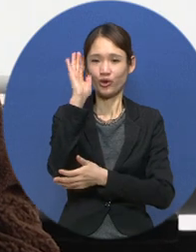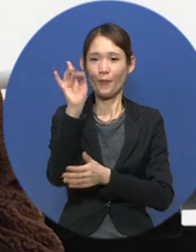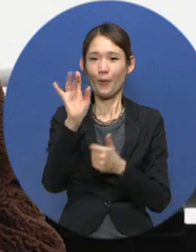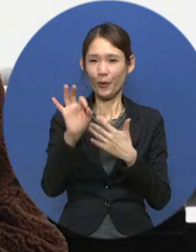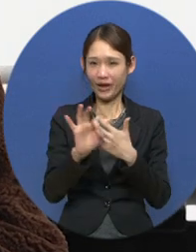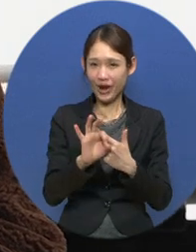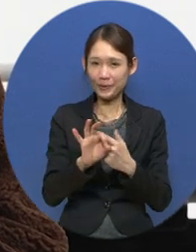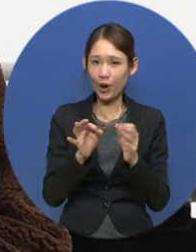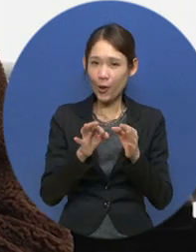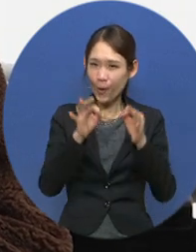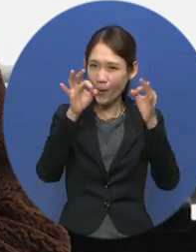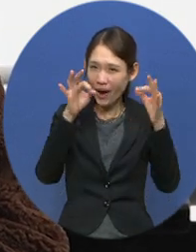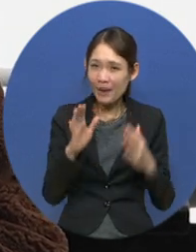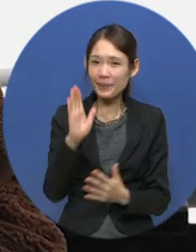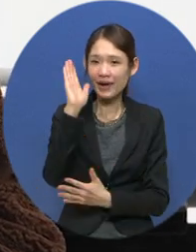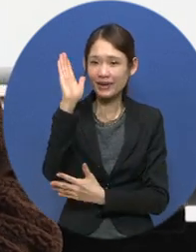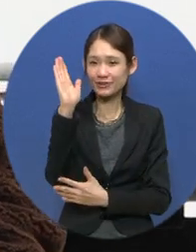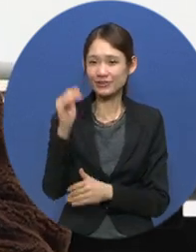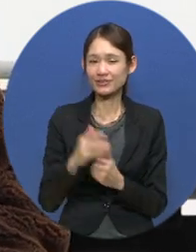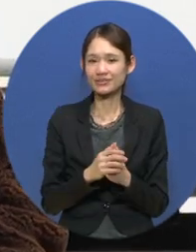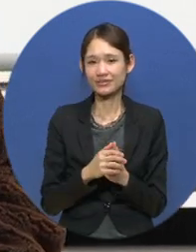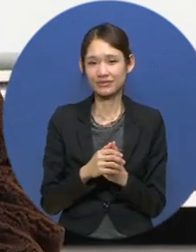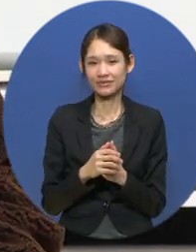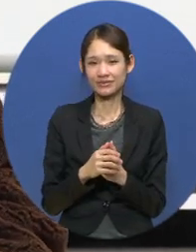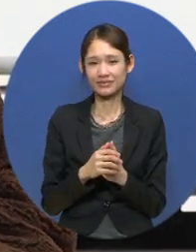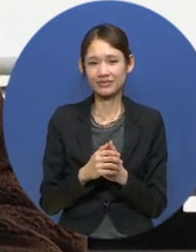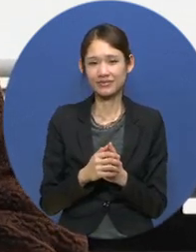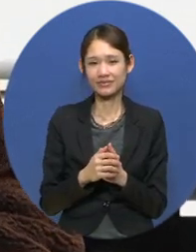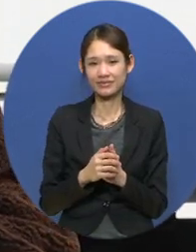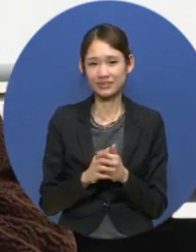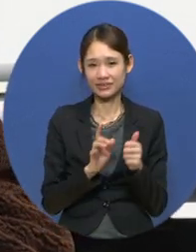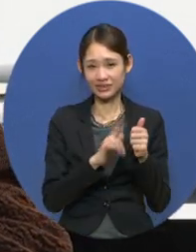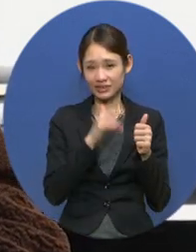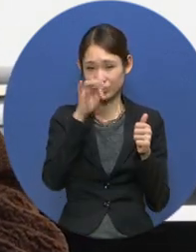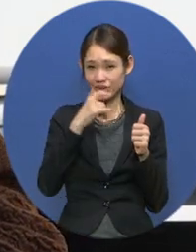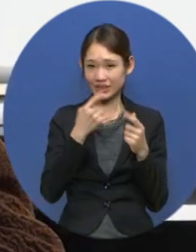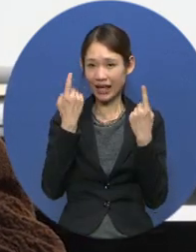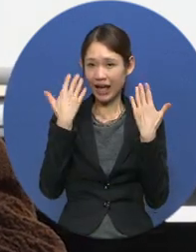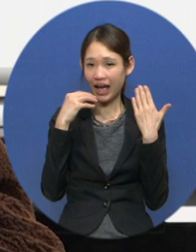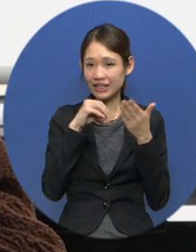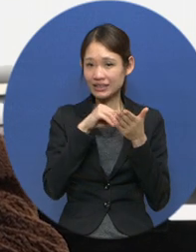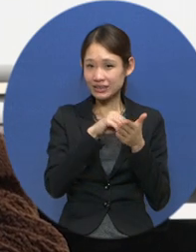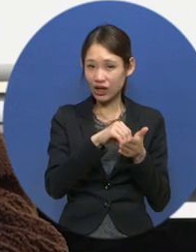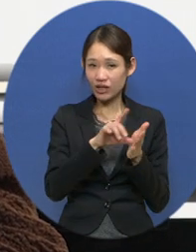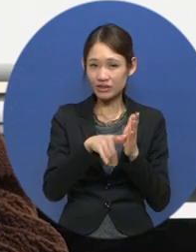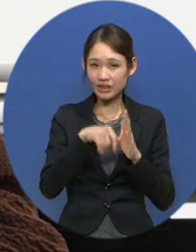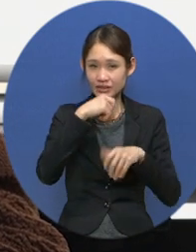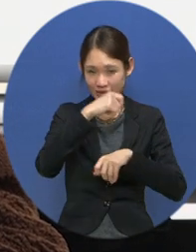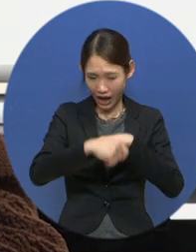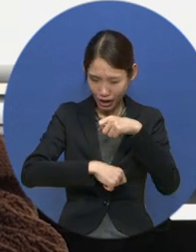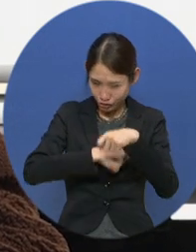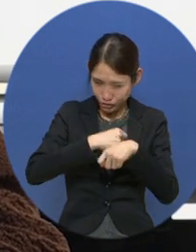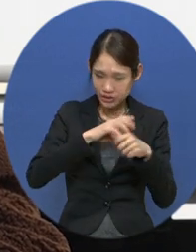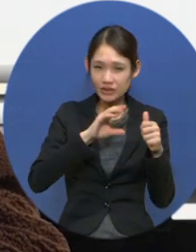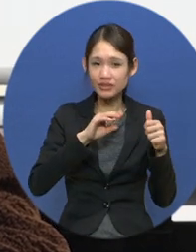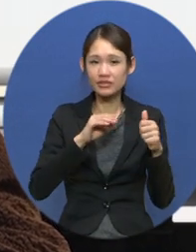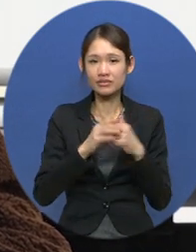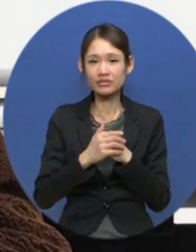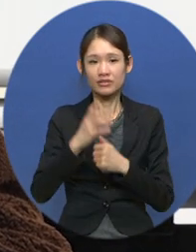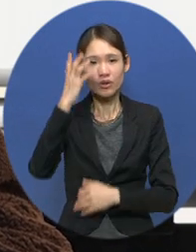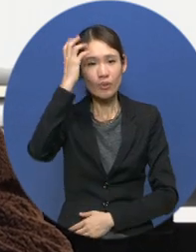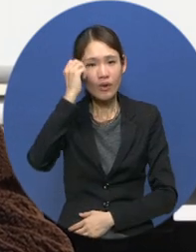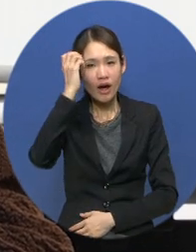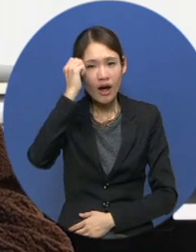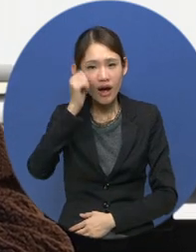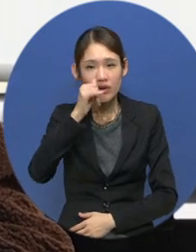오랜만에 수업하잖아. 우리 지금. 근데 혁준이 대학 들어갈 때 분명히 자유연기를 했을 것이고. 네. 너 외우고 있어 아직?